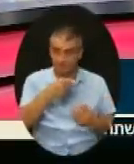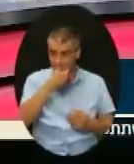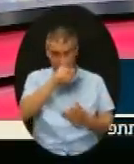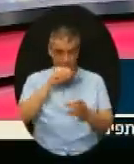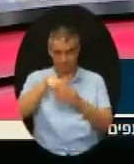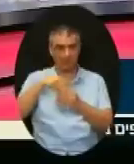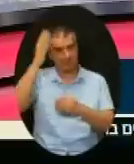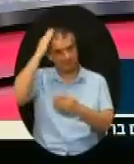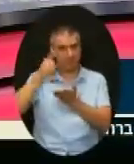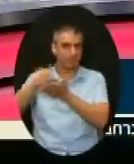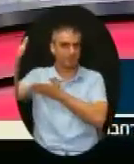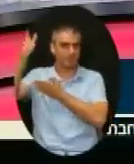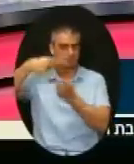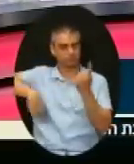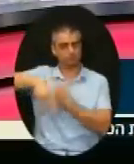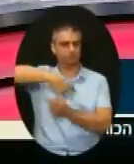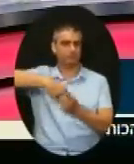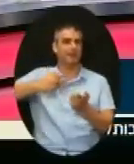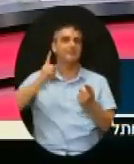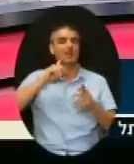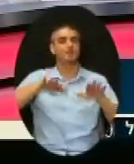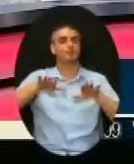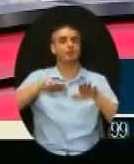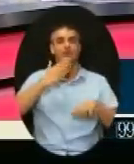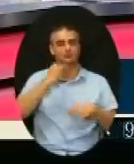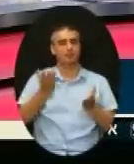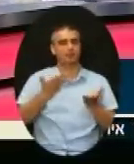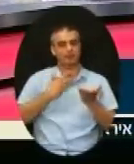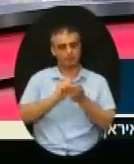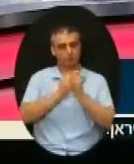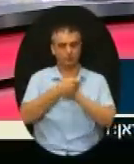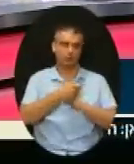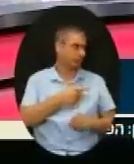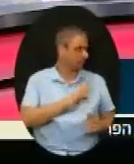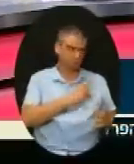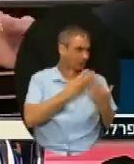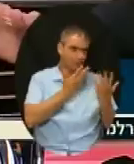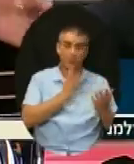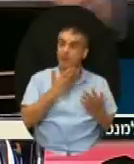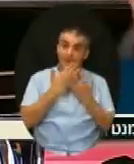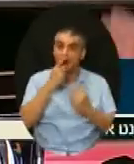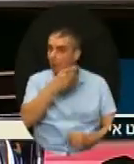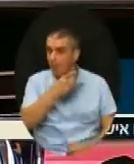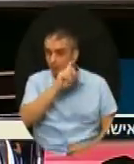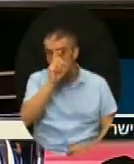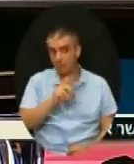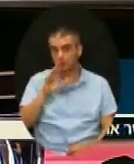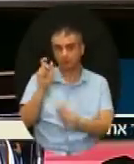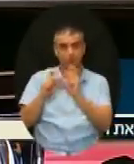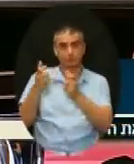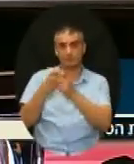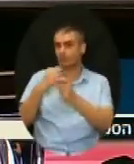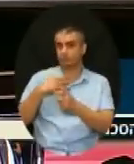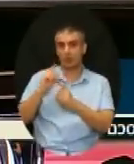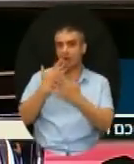בחוץ, ואז יכול להיות שכל הספינה הזאת שנקראת ממשלת ישראל תקבל תפנית. קודם כל, בדיוק, מה שכל כך ברור לך, יכול להיות שיש אנשים במפלגה